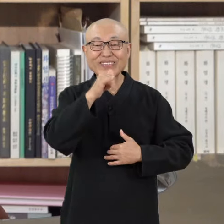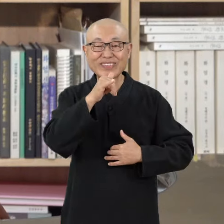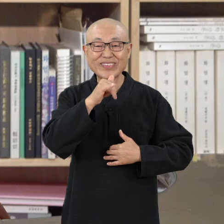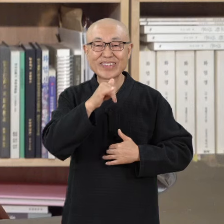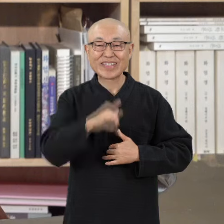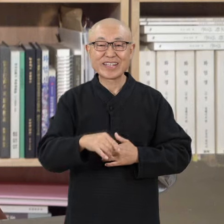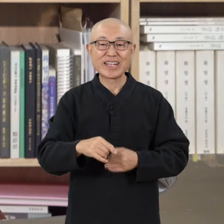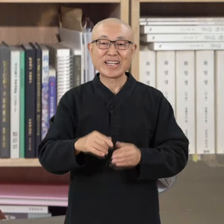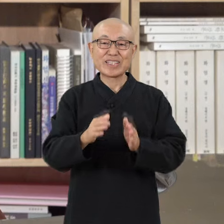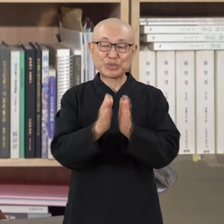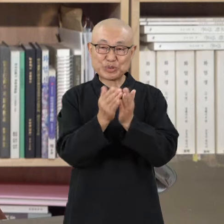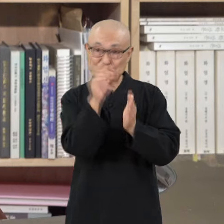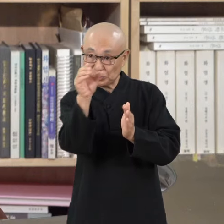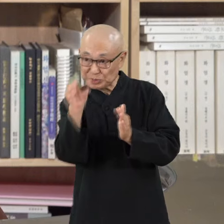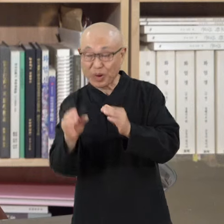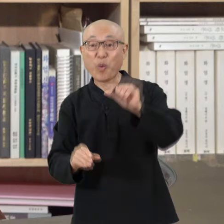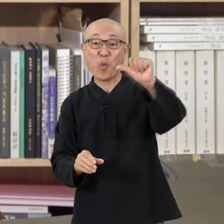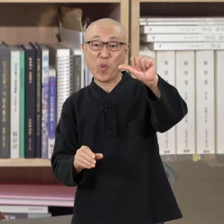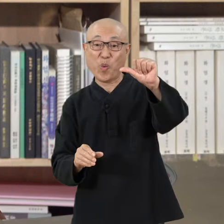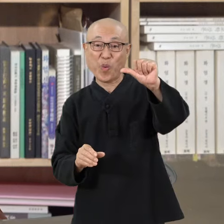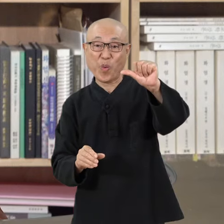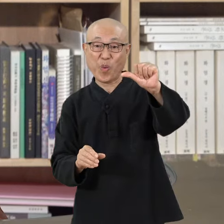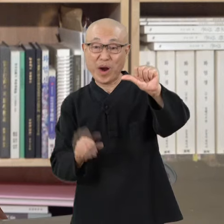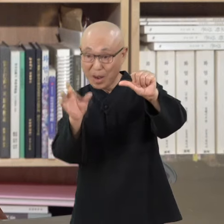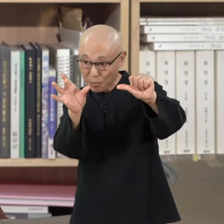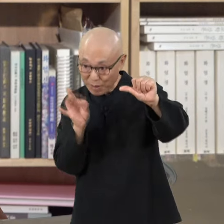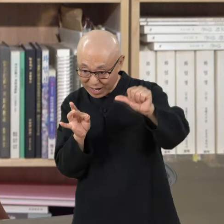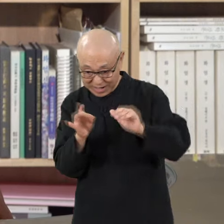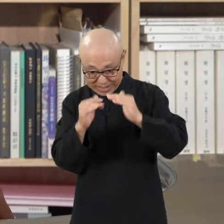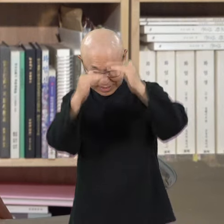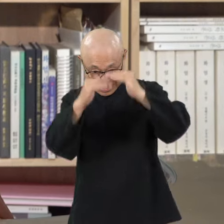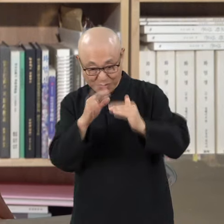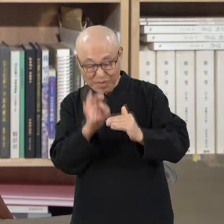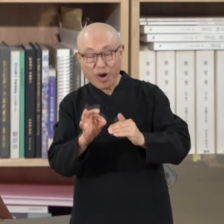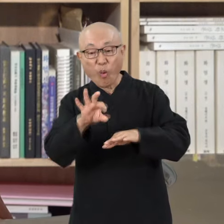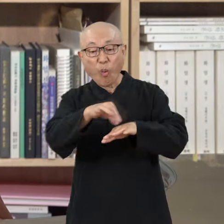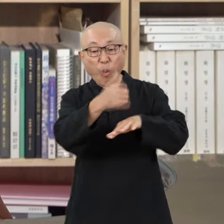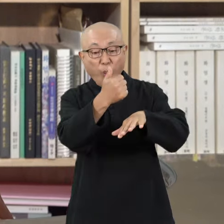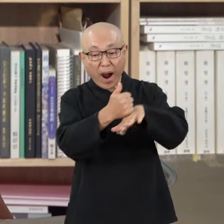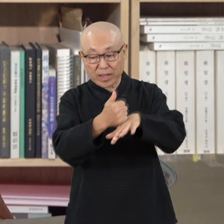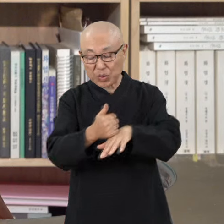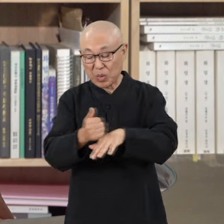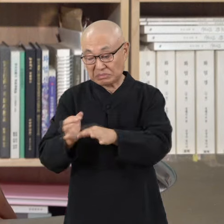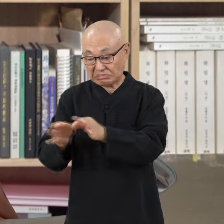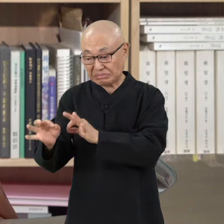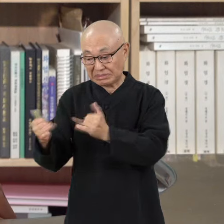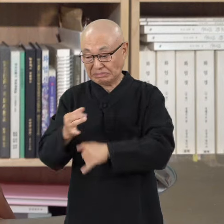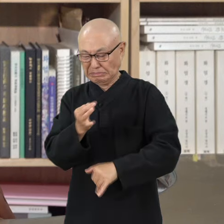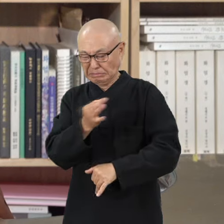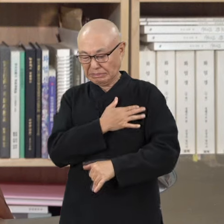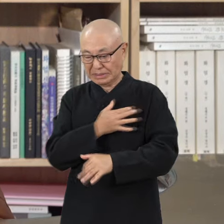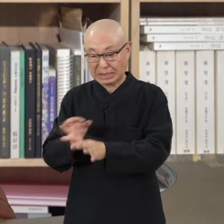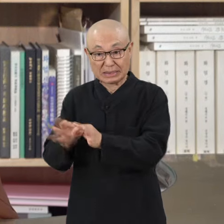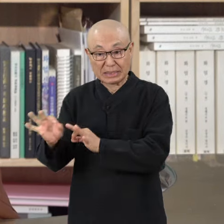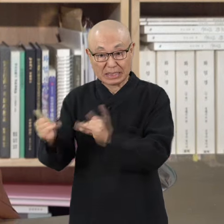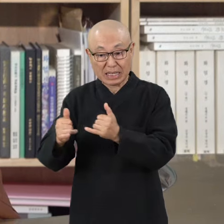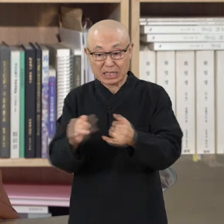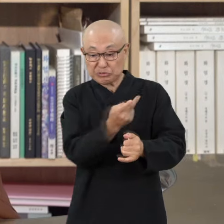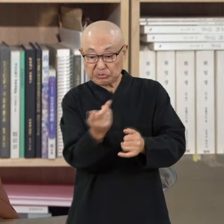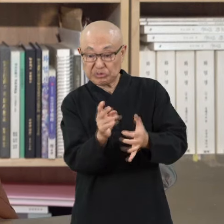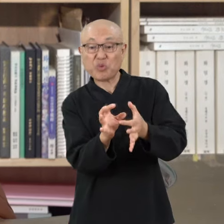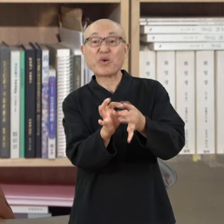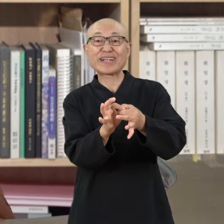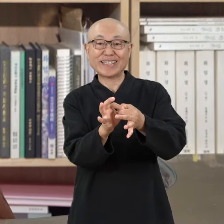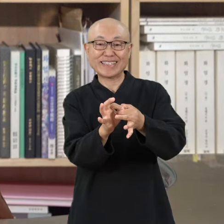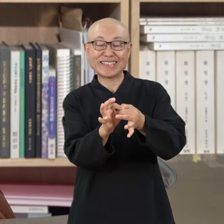제5건에 나오는데 왕과 굉장히 재산을 많이 가진 상인과의